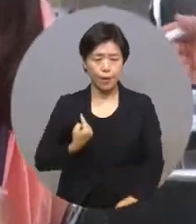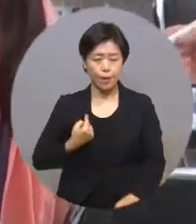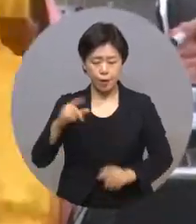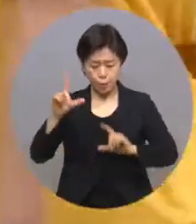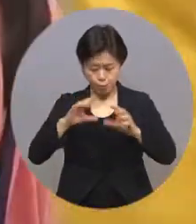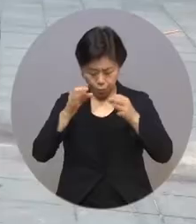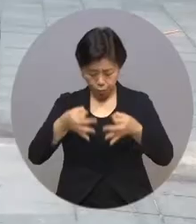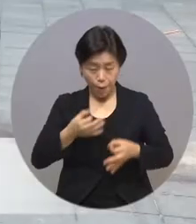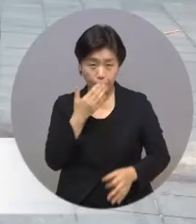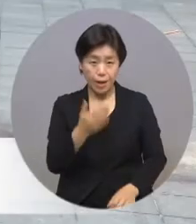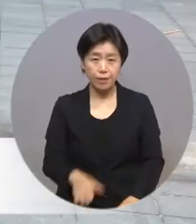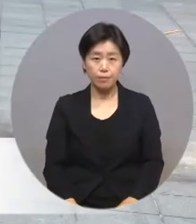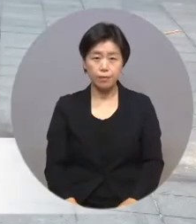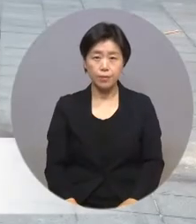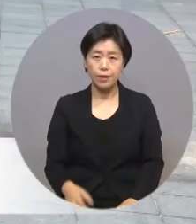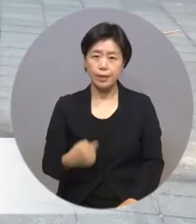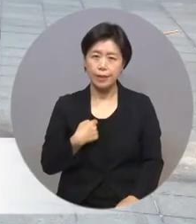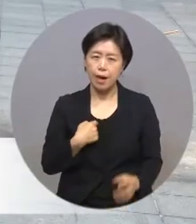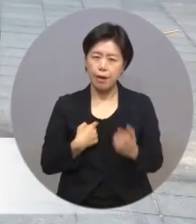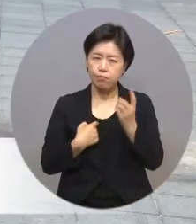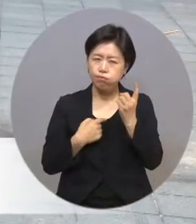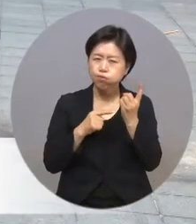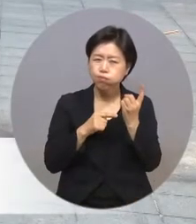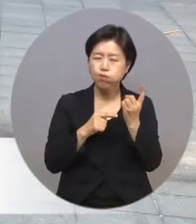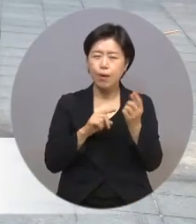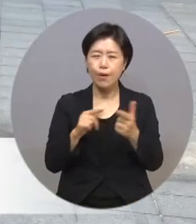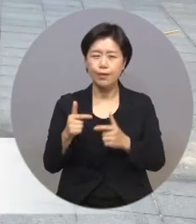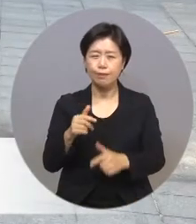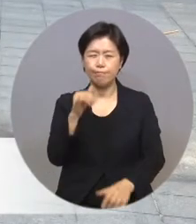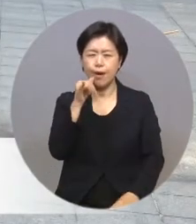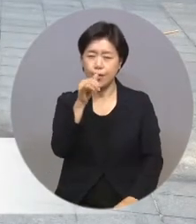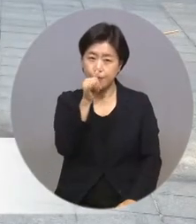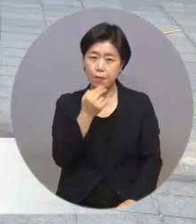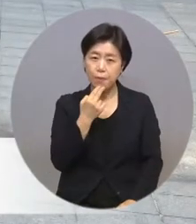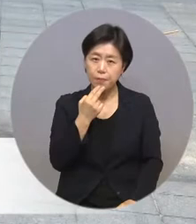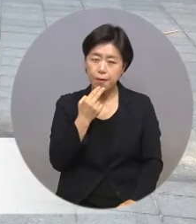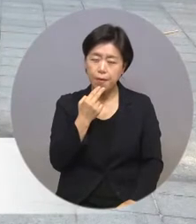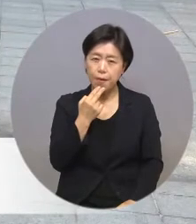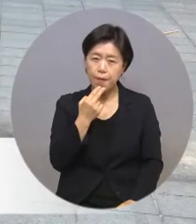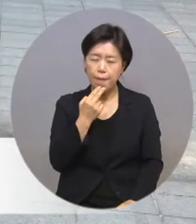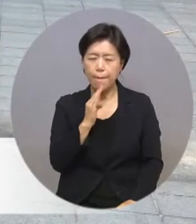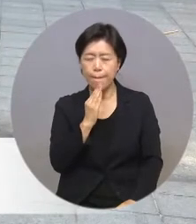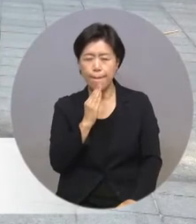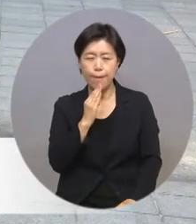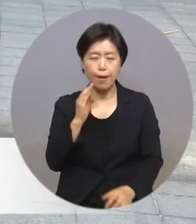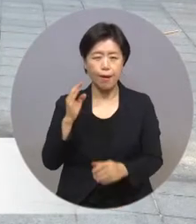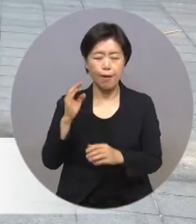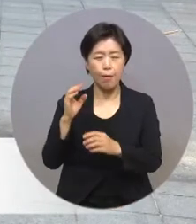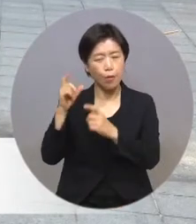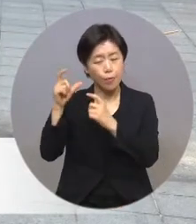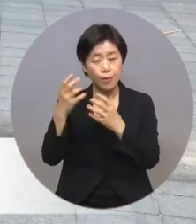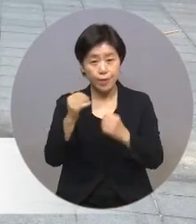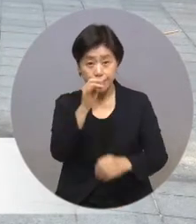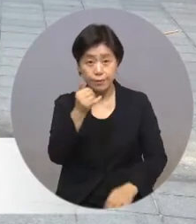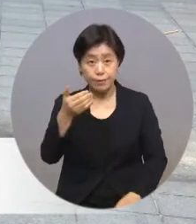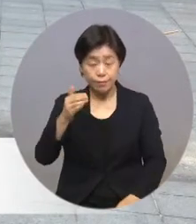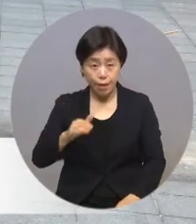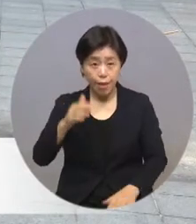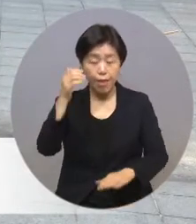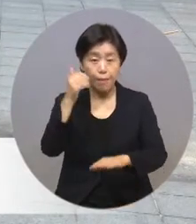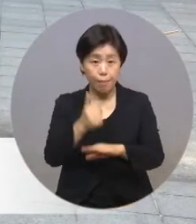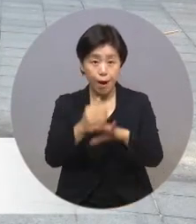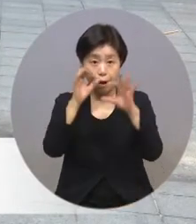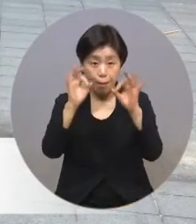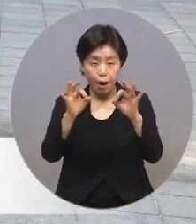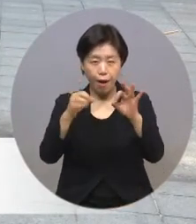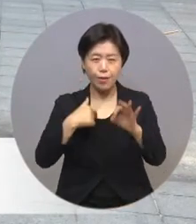알아볼 수 있습니다. 저도 중독이 아닐까 아니면은 맞을까 이런 고민이 있었는데 저거를